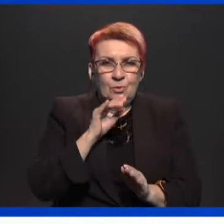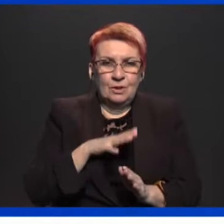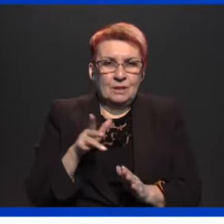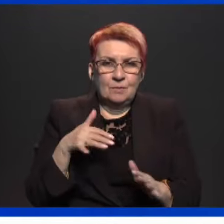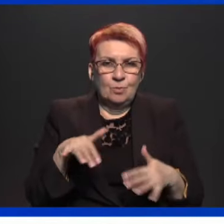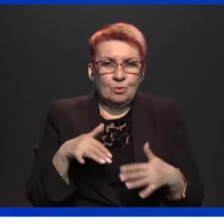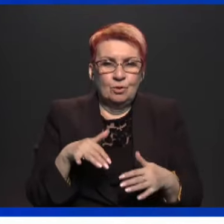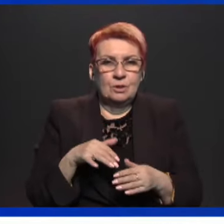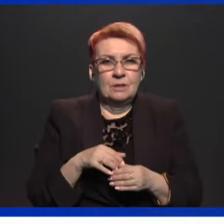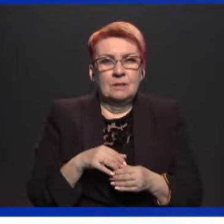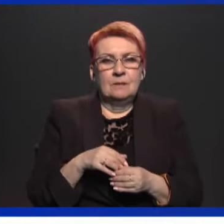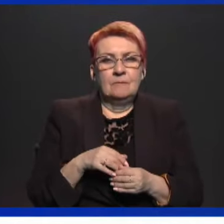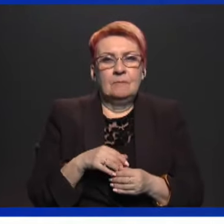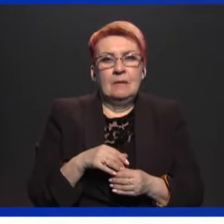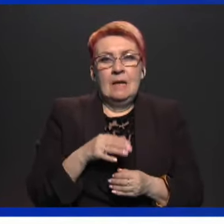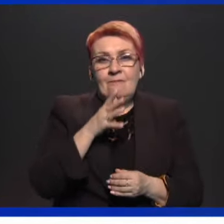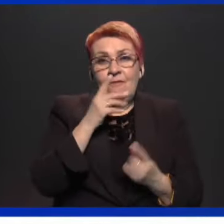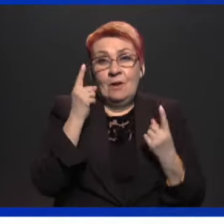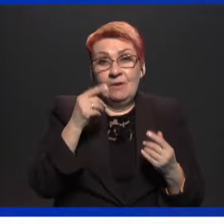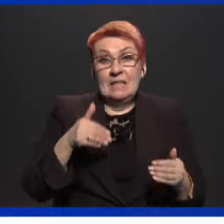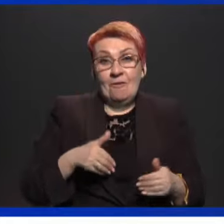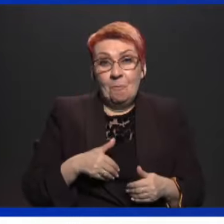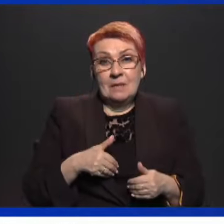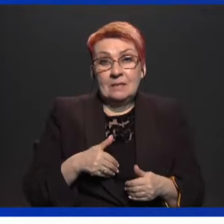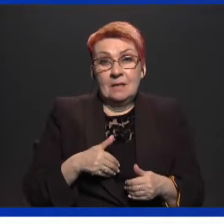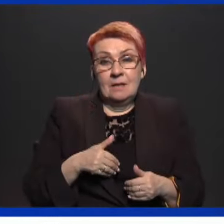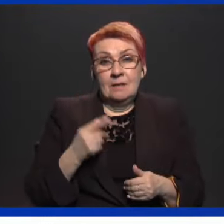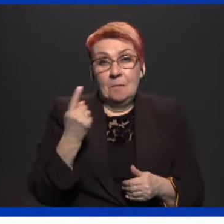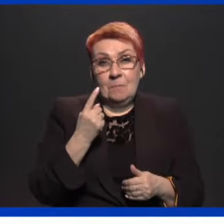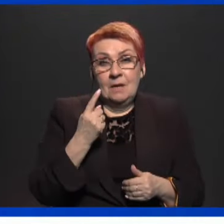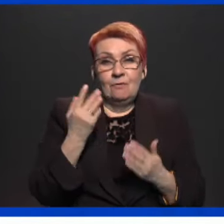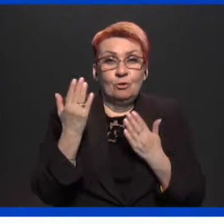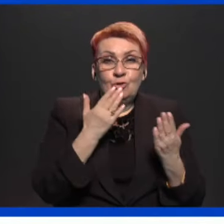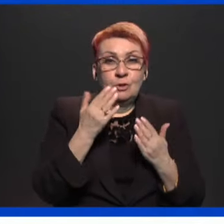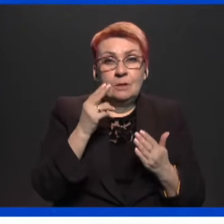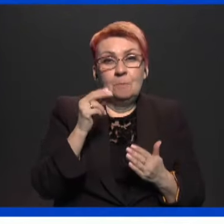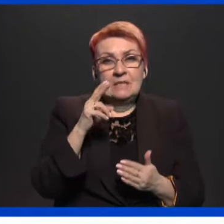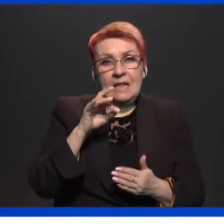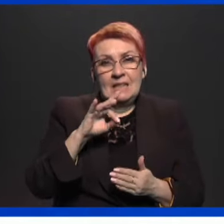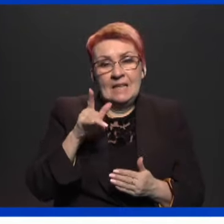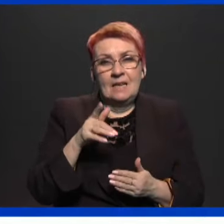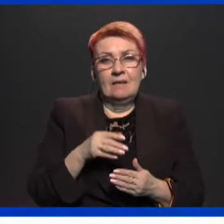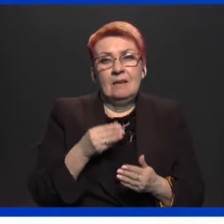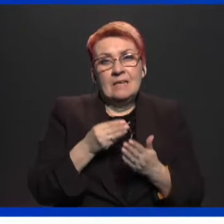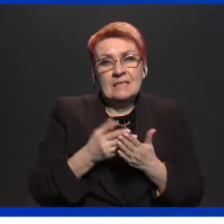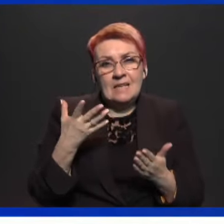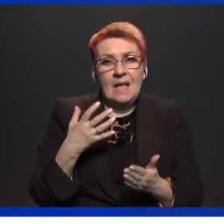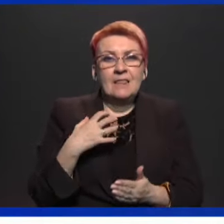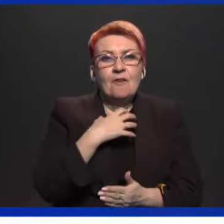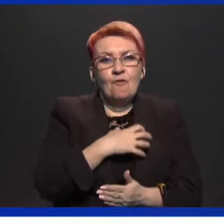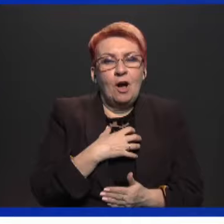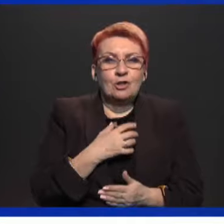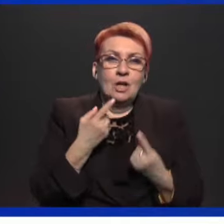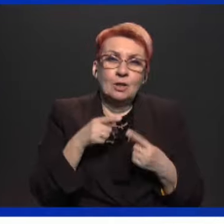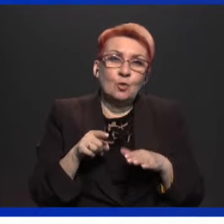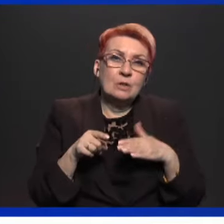главное в период Великого Поста? Ну, вообще, чтение псалтыри, наверное, да, вот ценно, важно было бы. А с другой стороны,